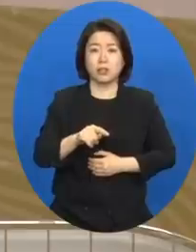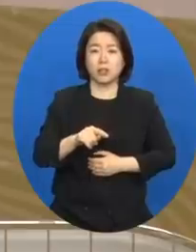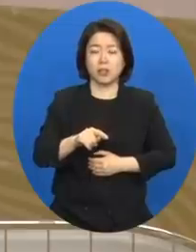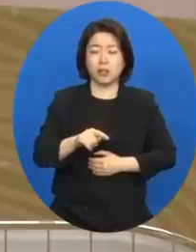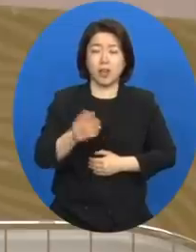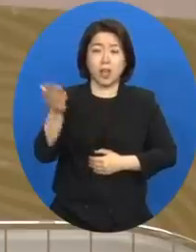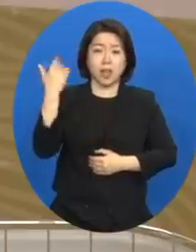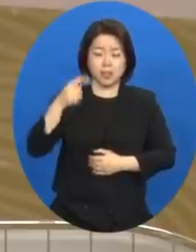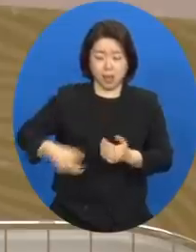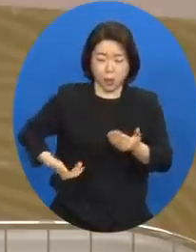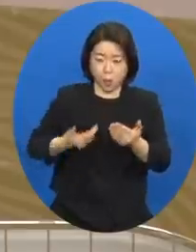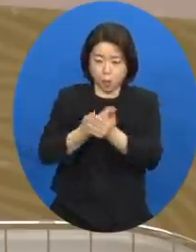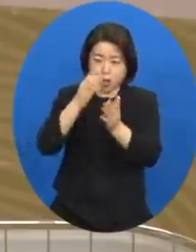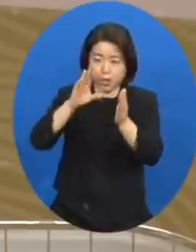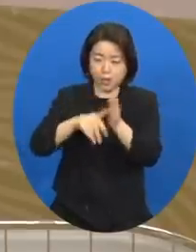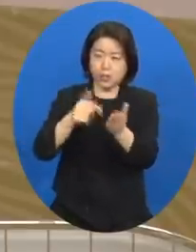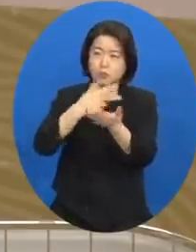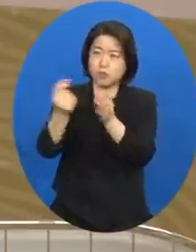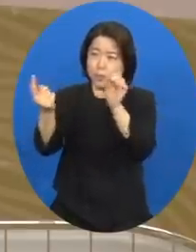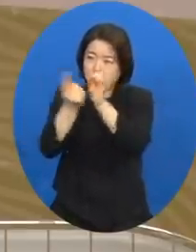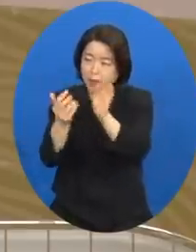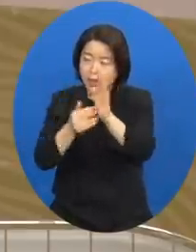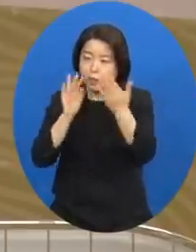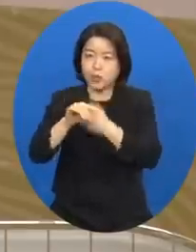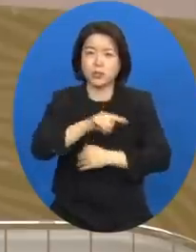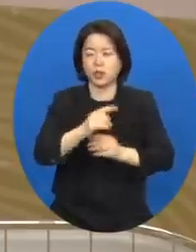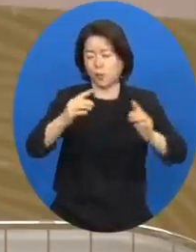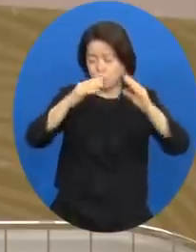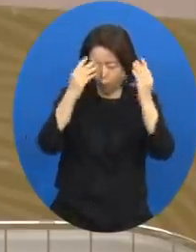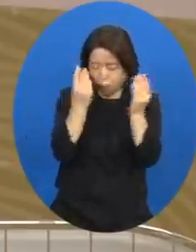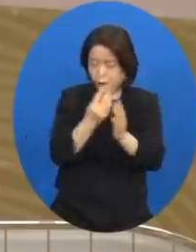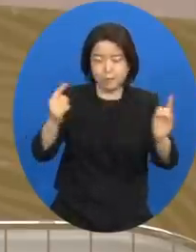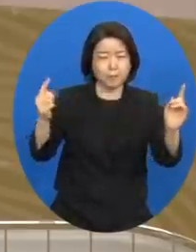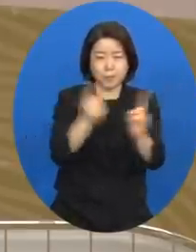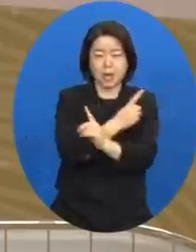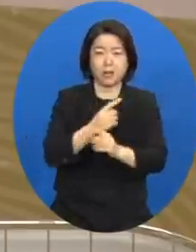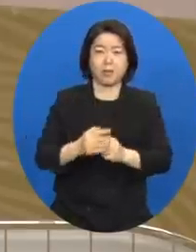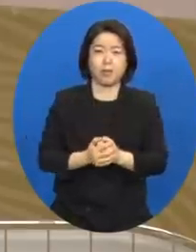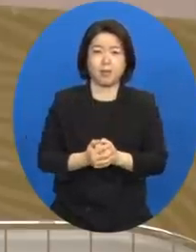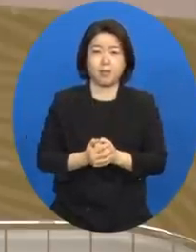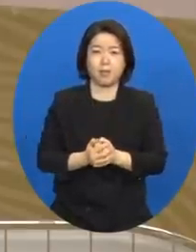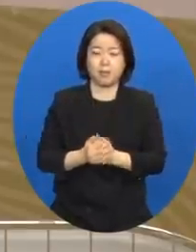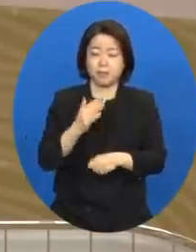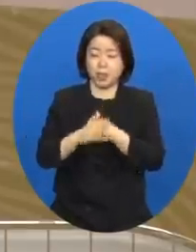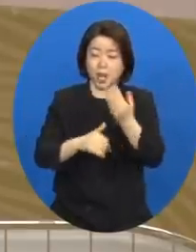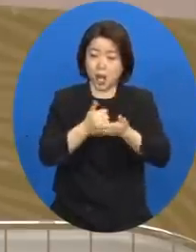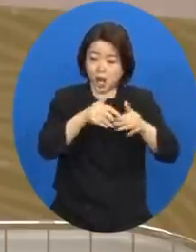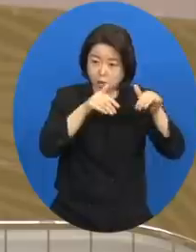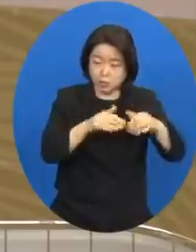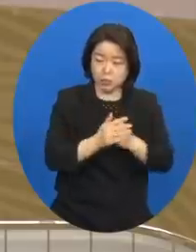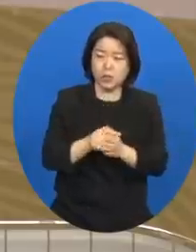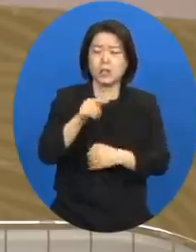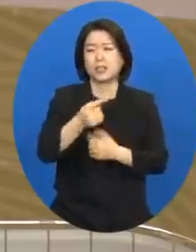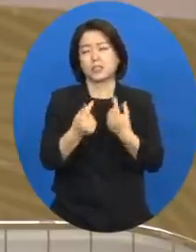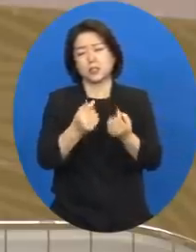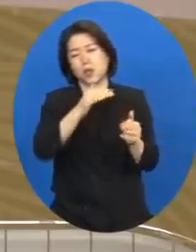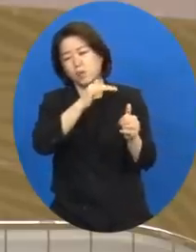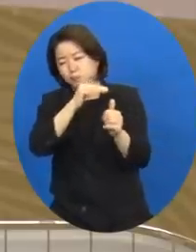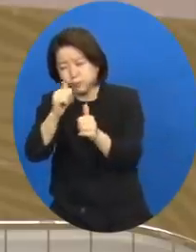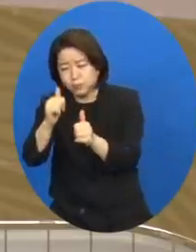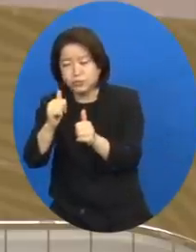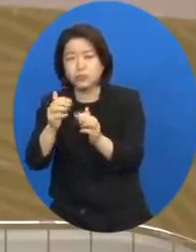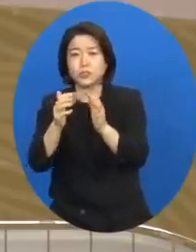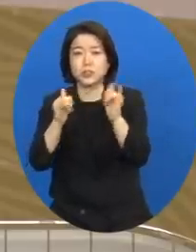그날 뒤집어지더라고요. 주님을 만나고 나니까. 하나님의 종이를 진짜 그렇게 하나님이 불러만 주실 수 있는 사람이